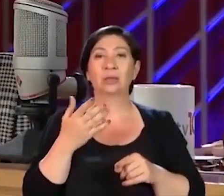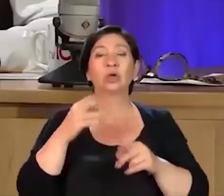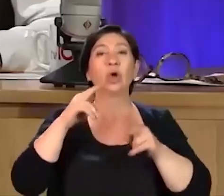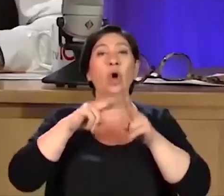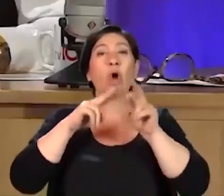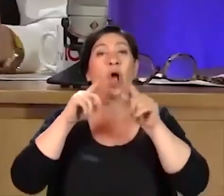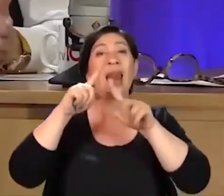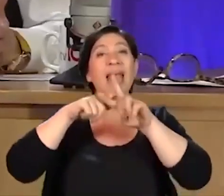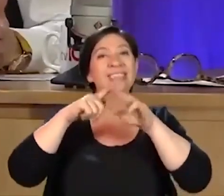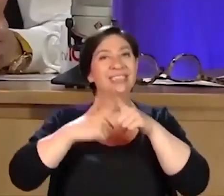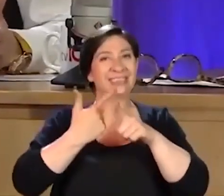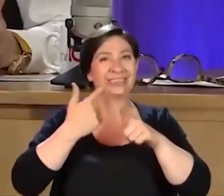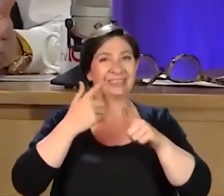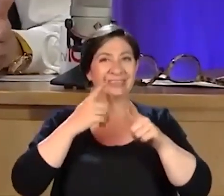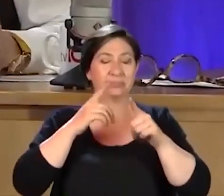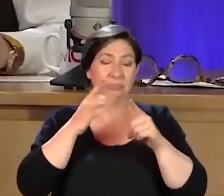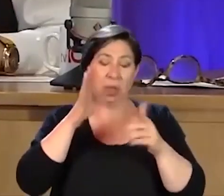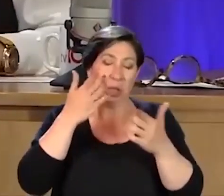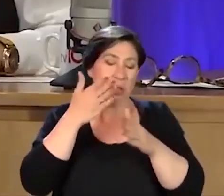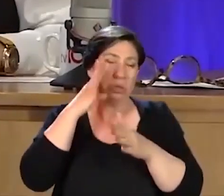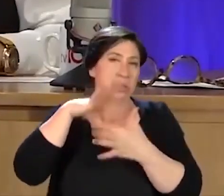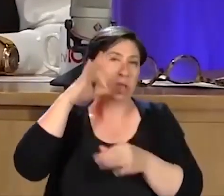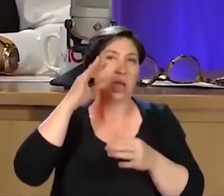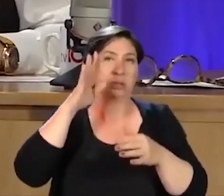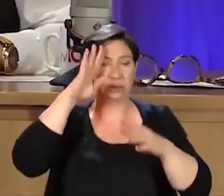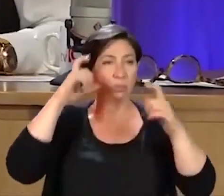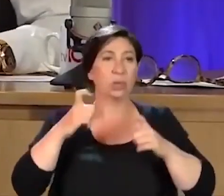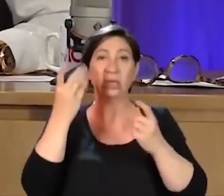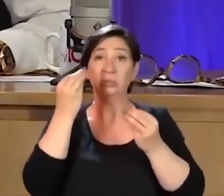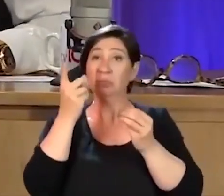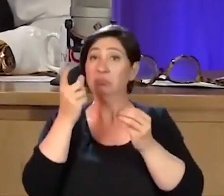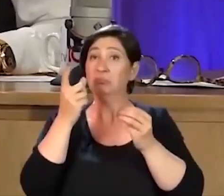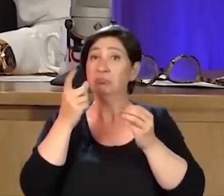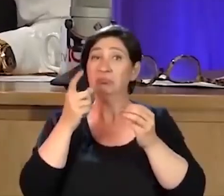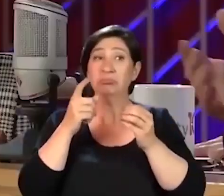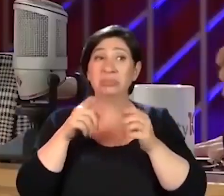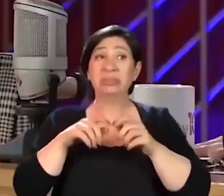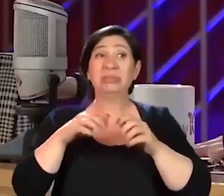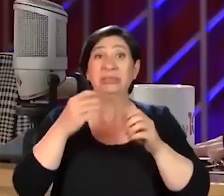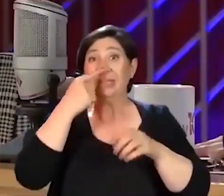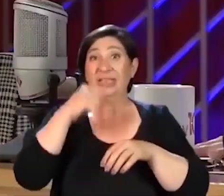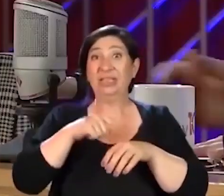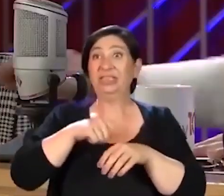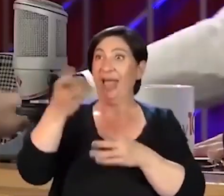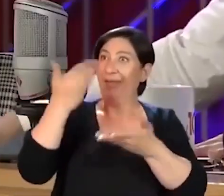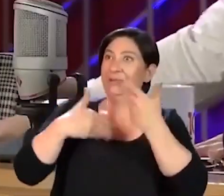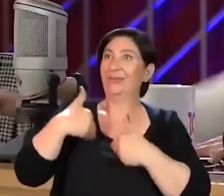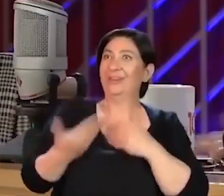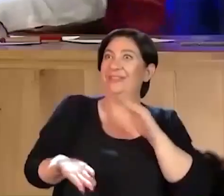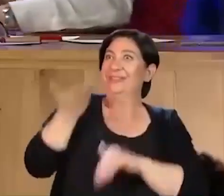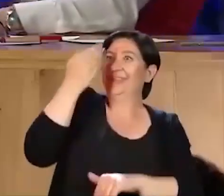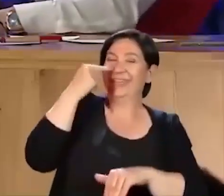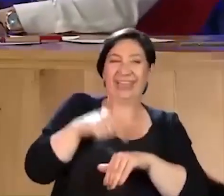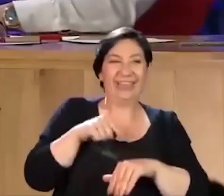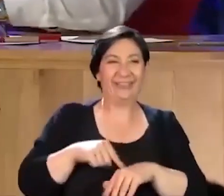Kolej sınavları var. Aslında insanlar İstanbul'da. Ben iyi bir gişesi olacağına inanıyorum. İyi bir gişesi olmasa da... Ben şu anda daha fazla inandım siz